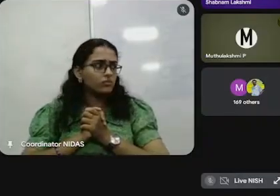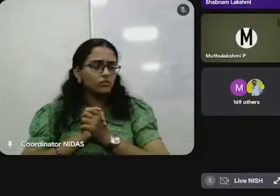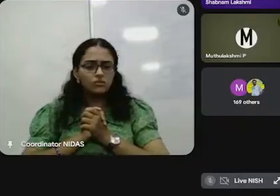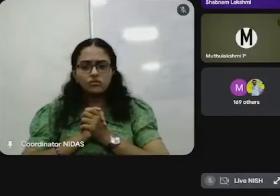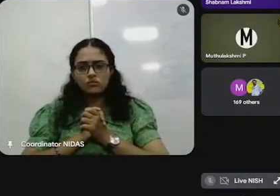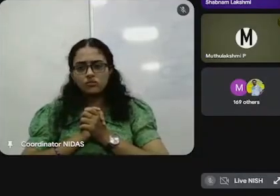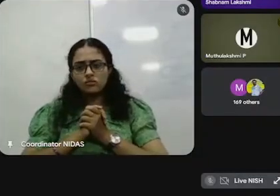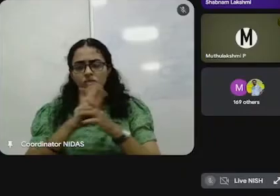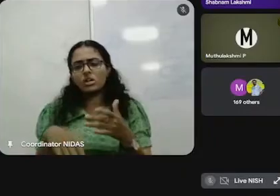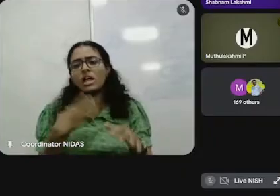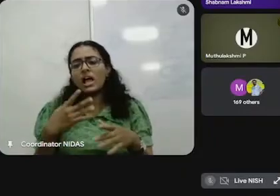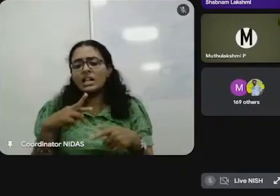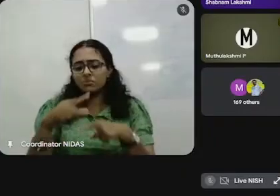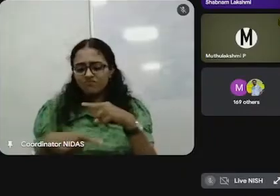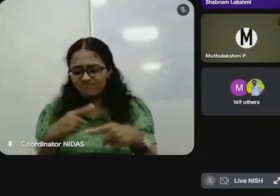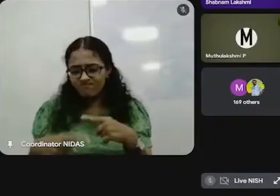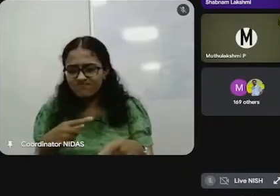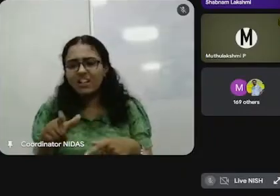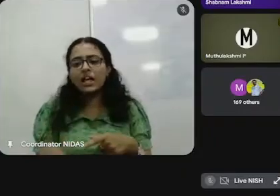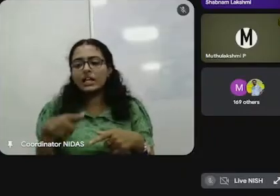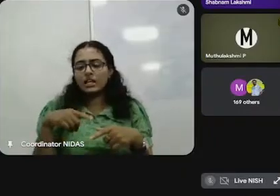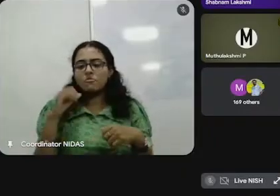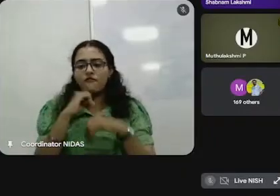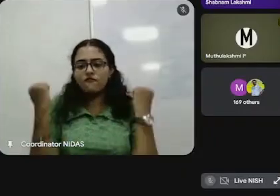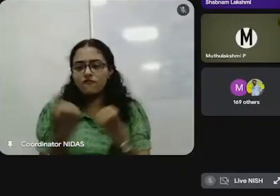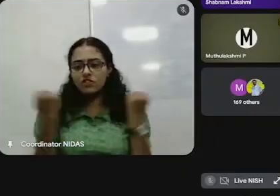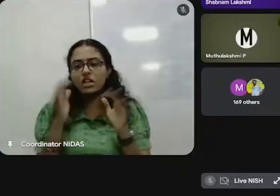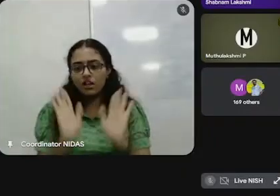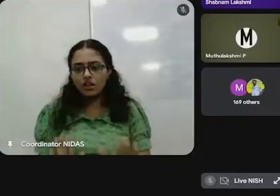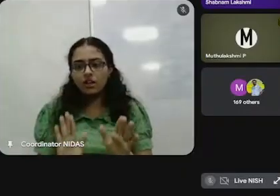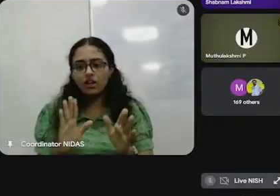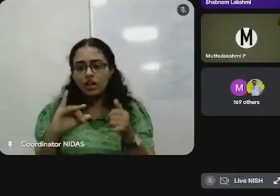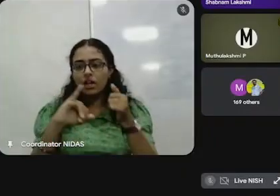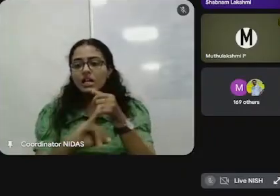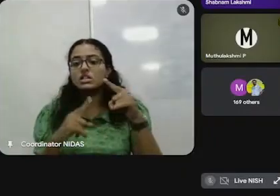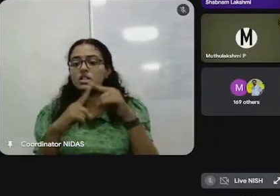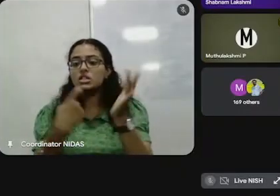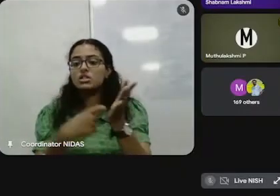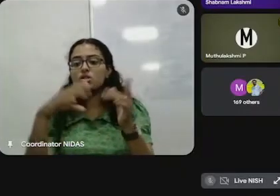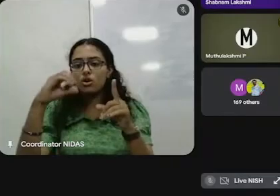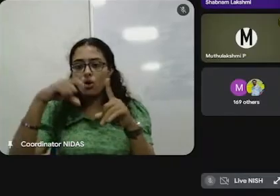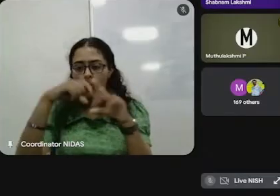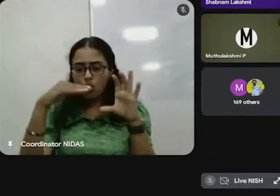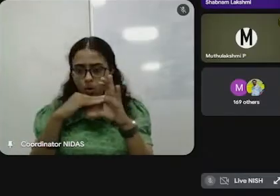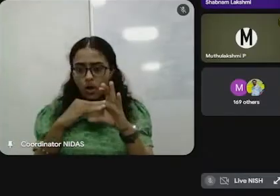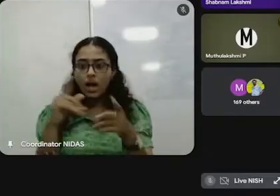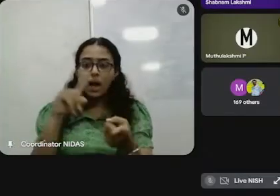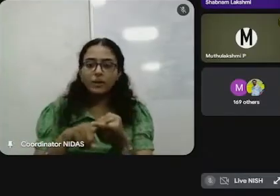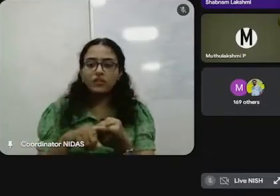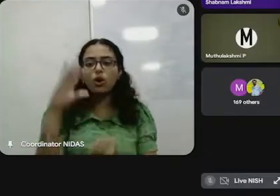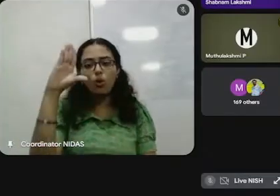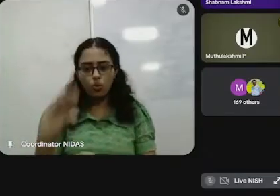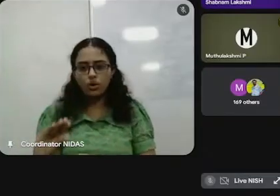അതെ, റെഗുലർ ഫിസിക്കൽ ആക്ടിവിറ്റി ഉള്ള ഒരു പേഴ്സണിന് സ്ട്രോക്കിന്റെ റിസ്ക് വളരെയധികം കുറവായിരിക്കും. അപ്പം കാരണം ഇപ്പൊ